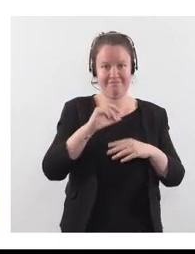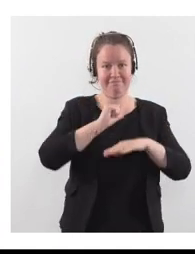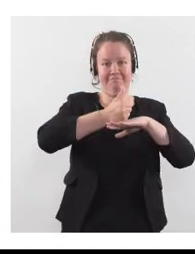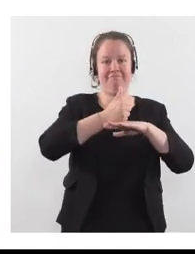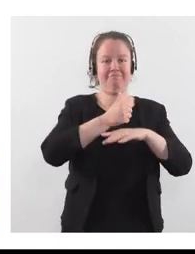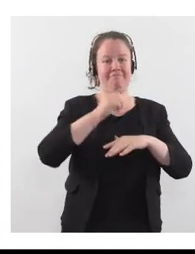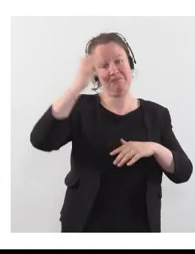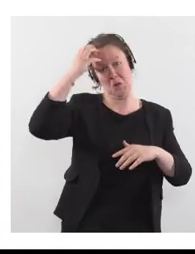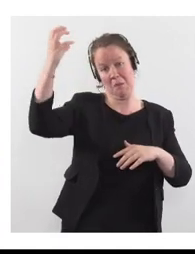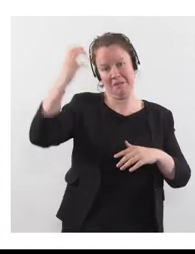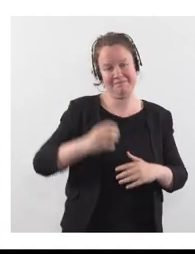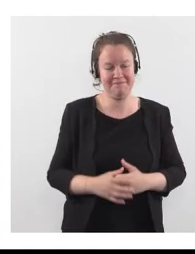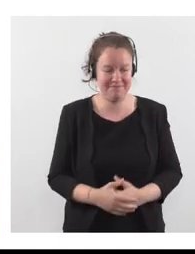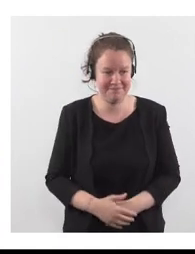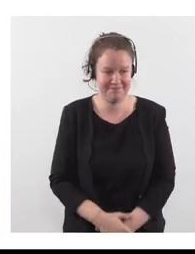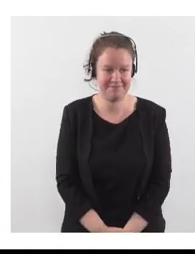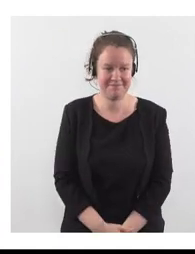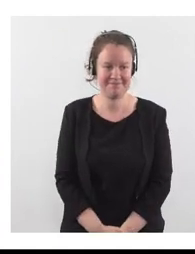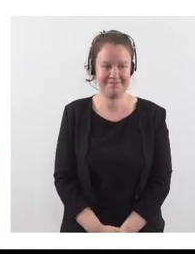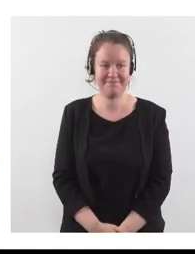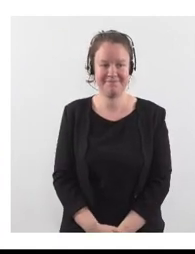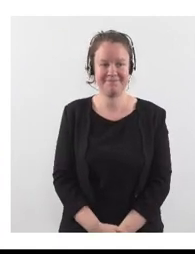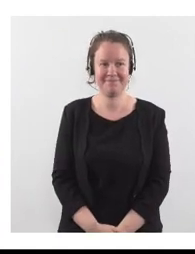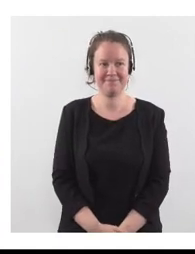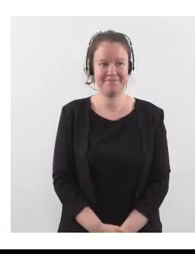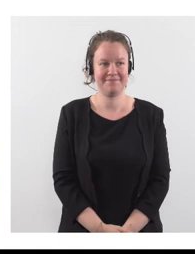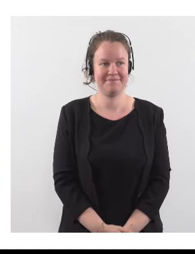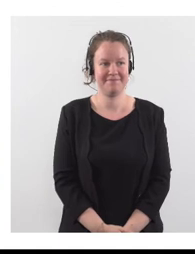Stockholm. Merci beaucoup.